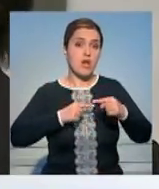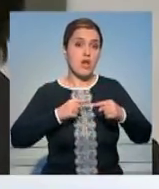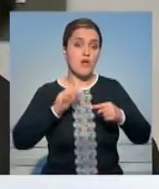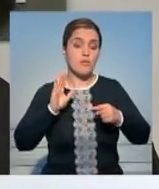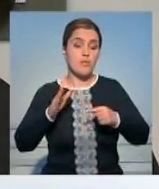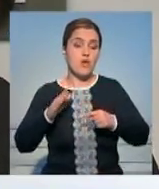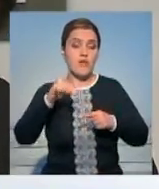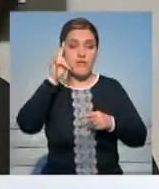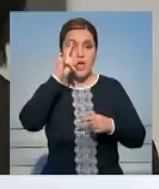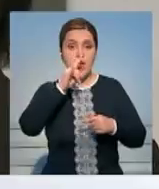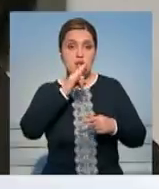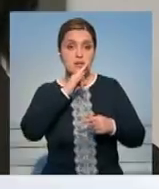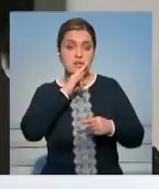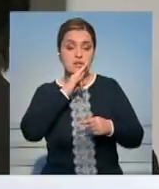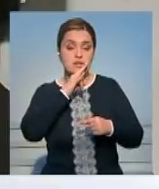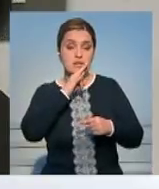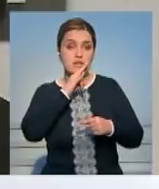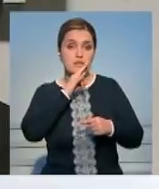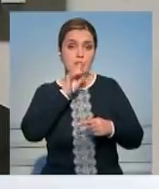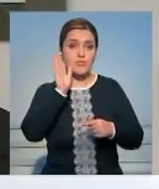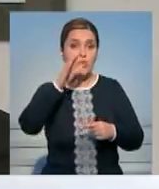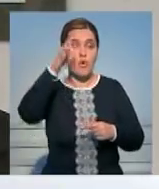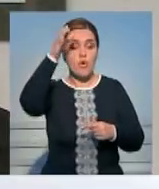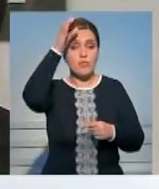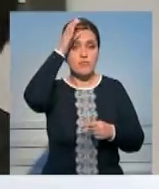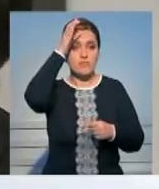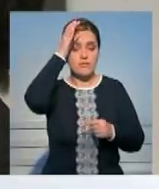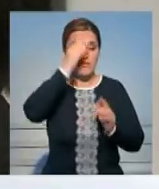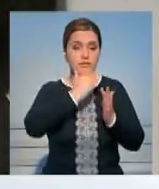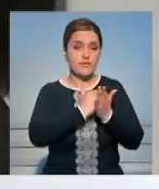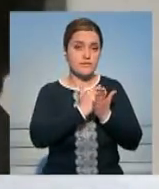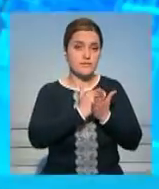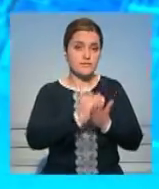большим потенциалом, преисполненные надежды.